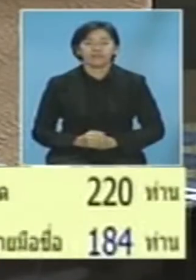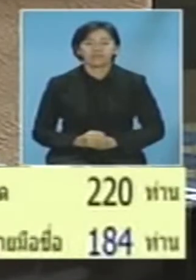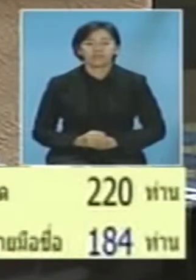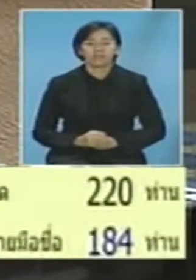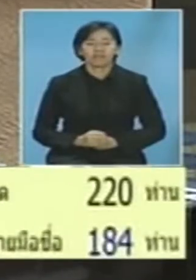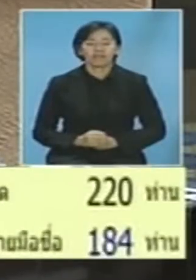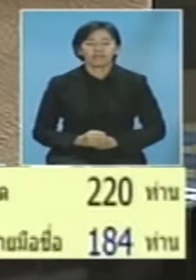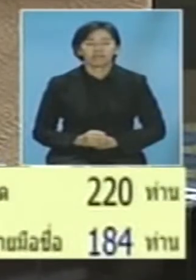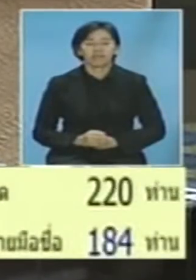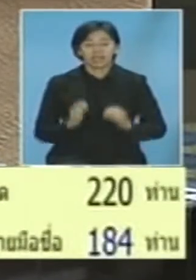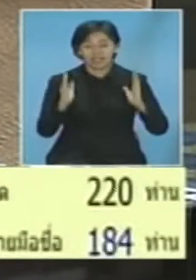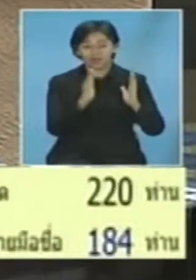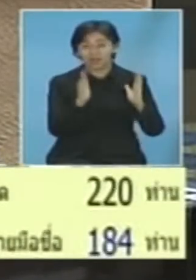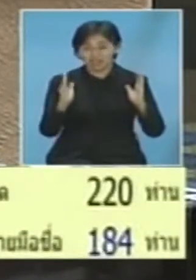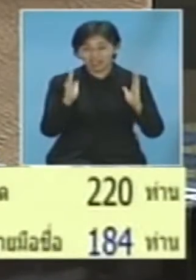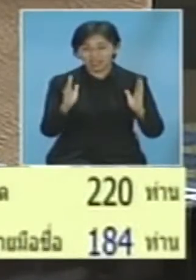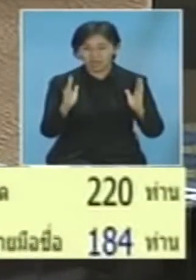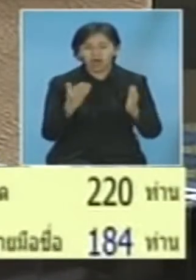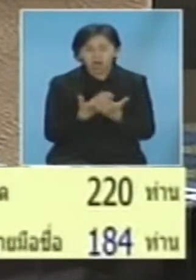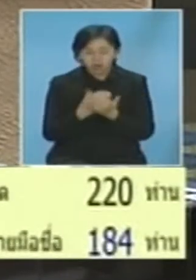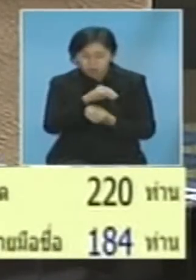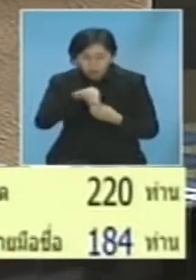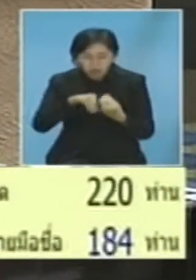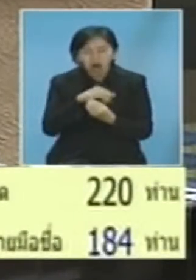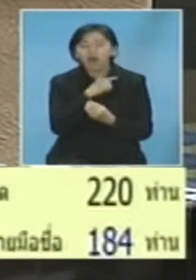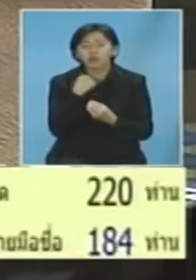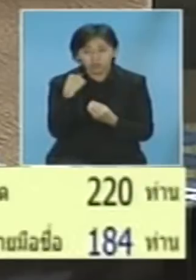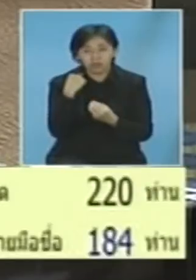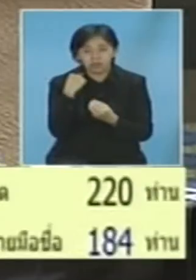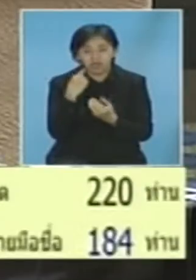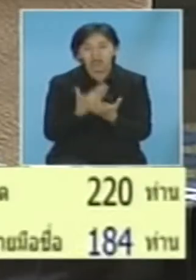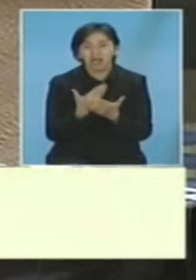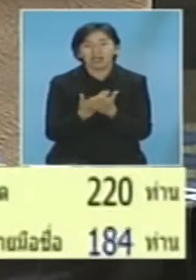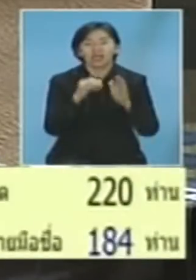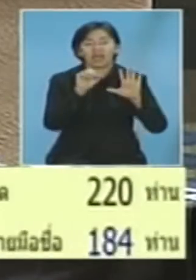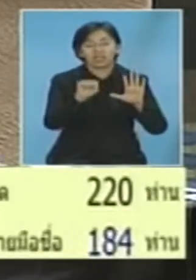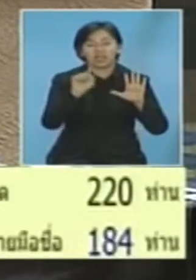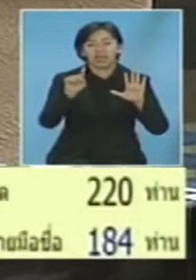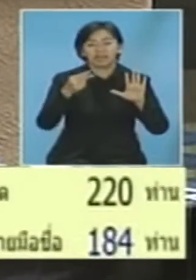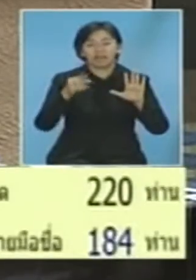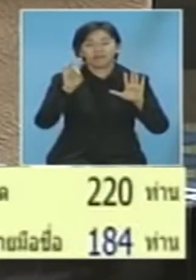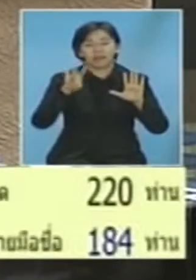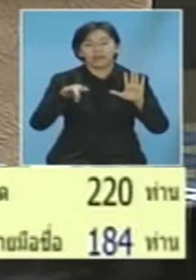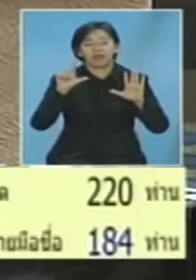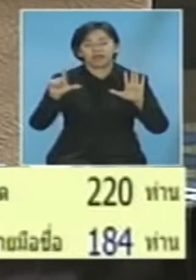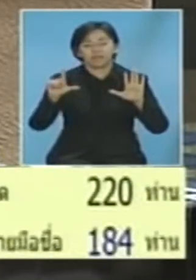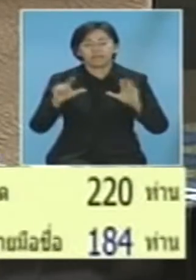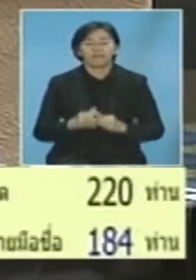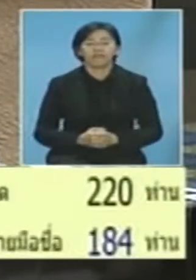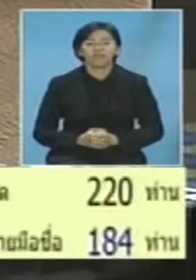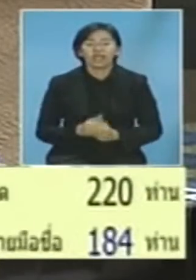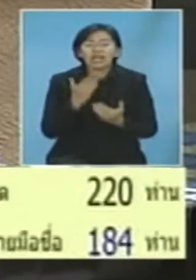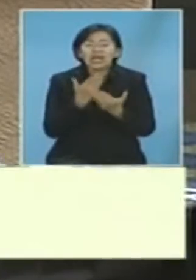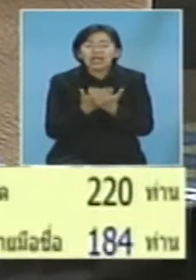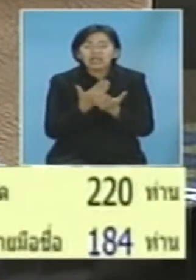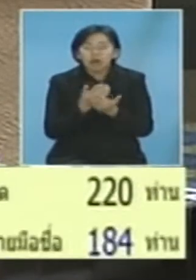ปรากฏว่ามีผลขาดทุนสะสมจากการระบายข้าวถึง 518,000 ล้านบาทคิดเป็น